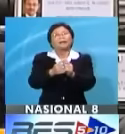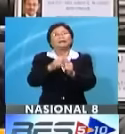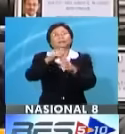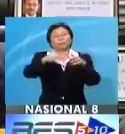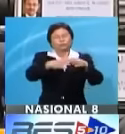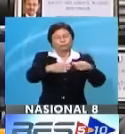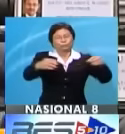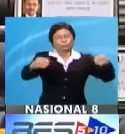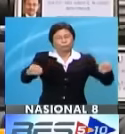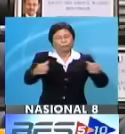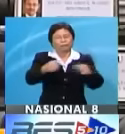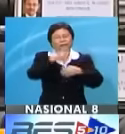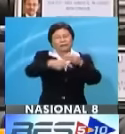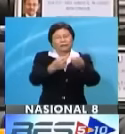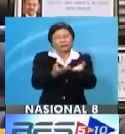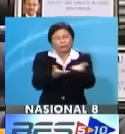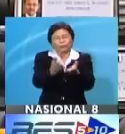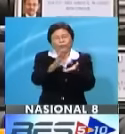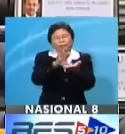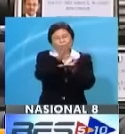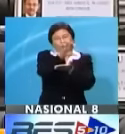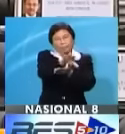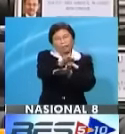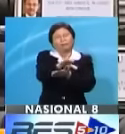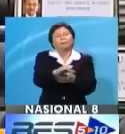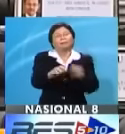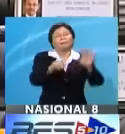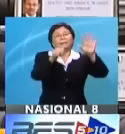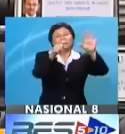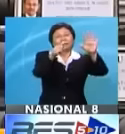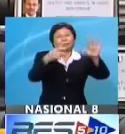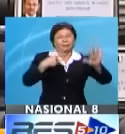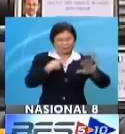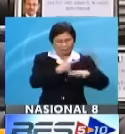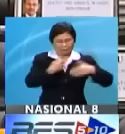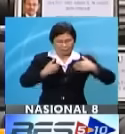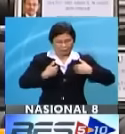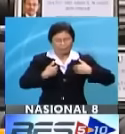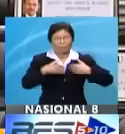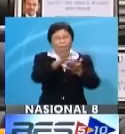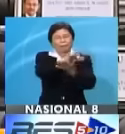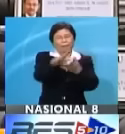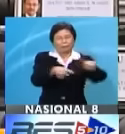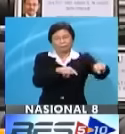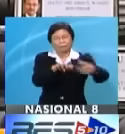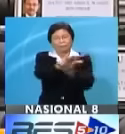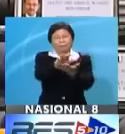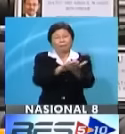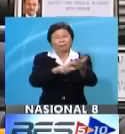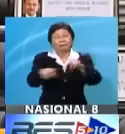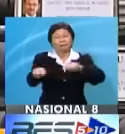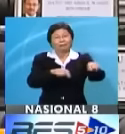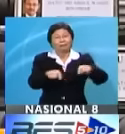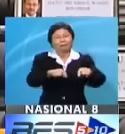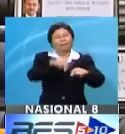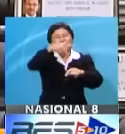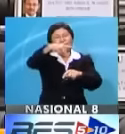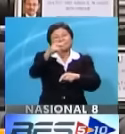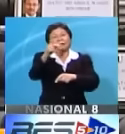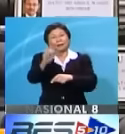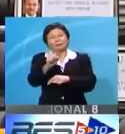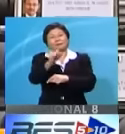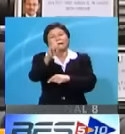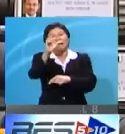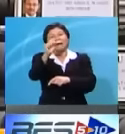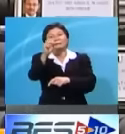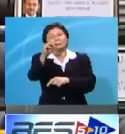berkaitan dengan perkhidmatan dan pelaburan. Keenam, kita nak adakan pelan tindakan untuk PKS,